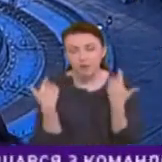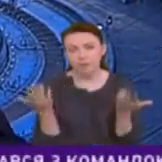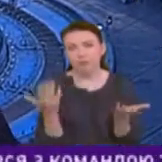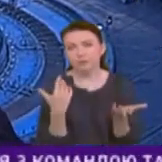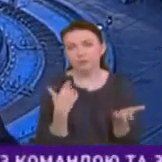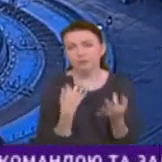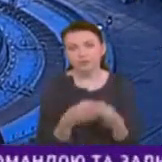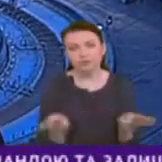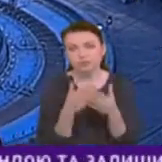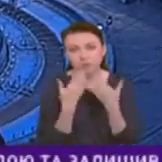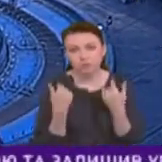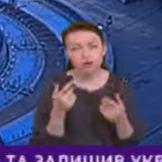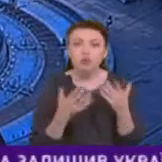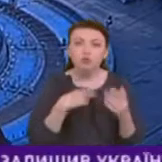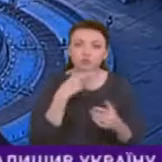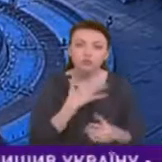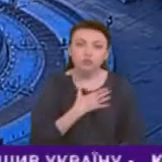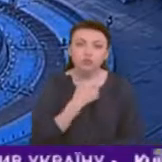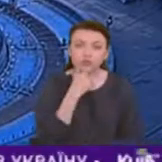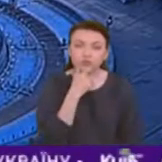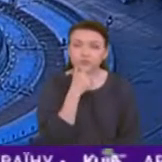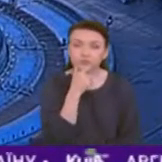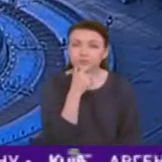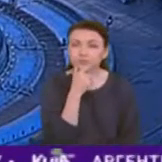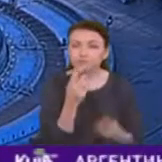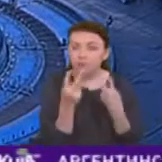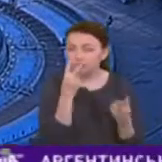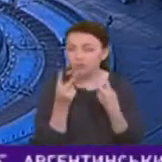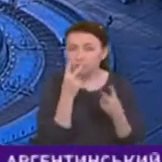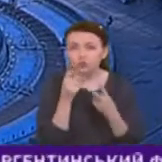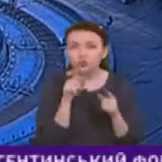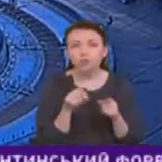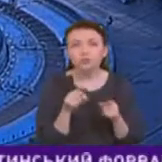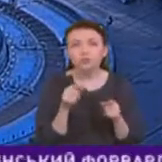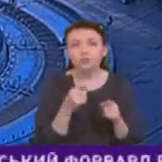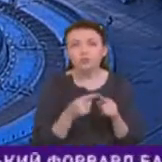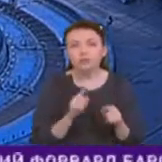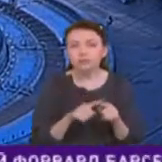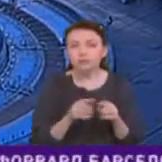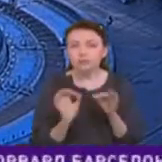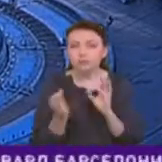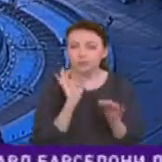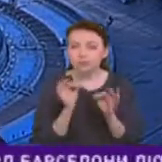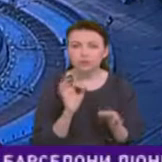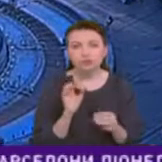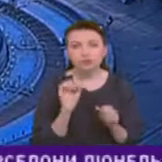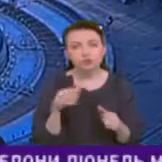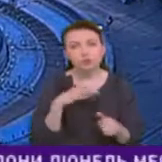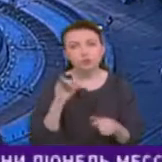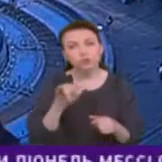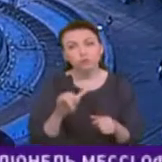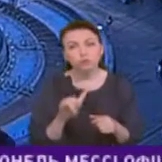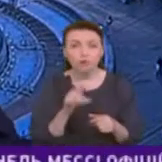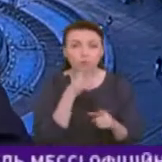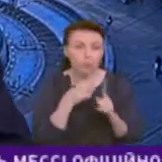от якщо уважно наші глядачі споживають те, про що тут йдеться, можливо, якісь дискусійні речі, можливо, у вас, бачите, як по ходу